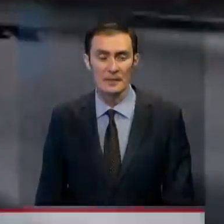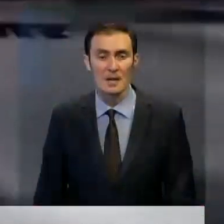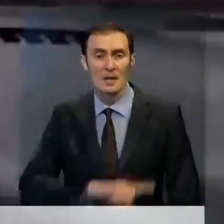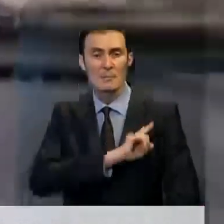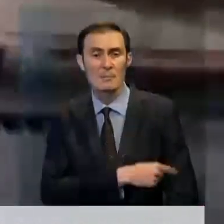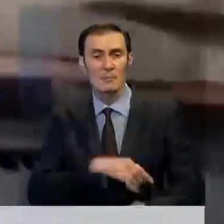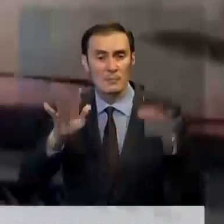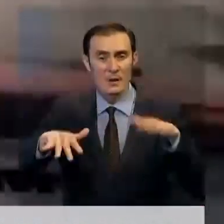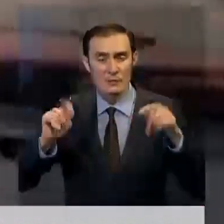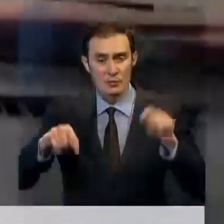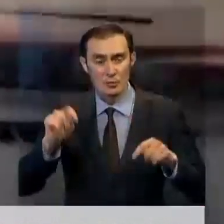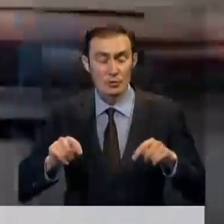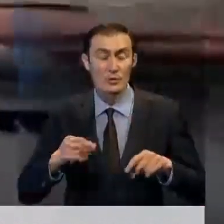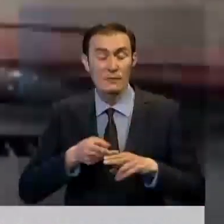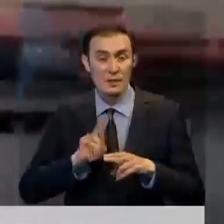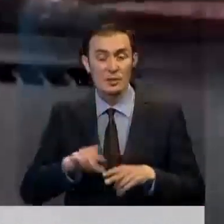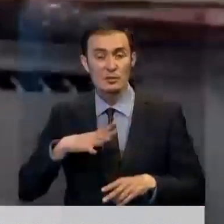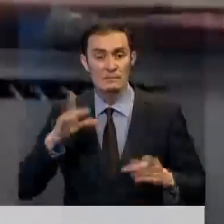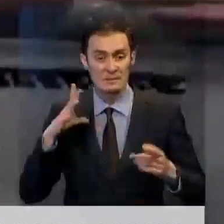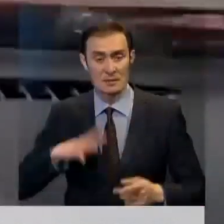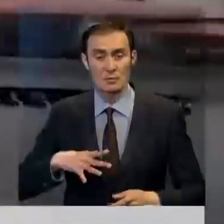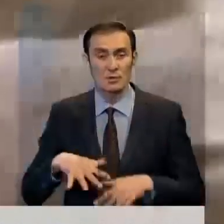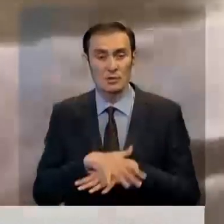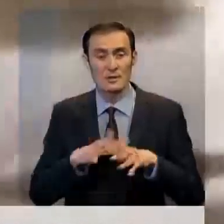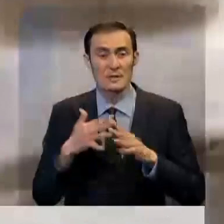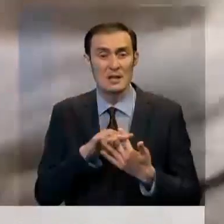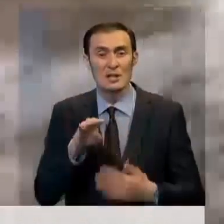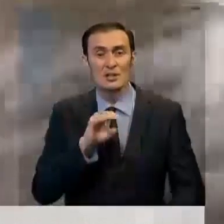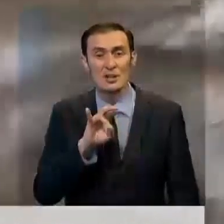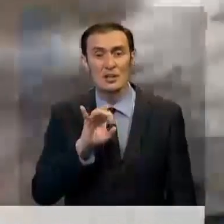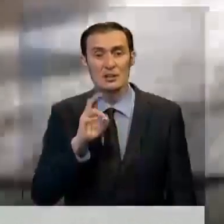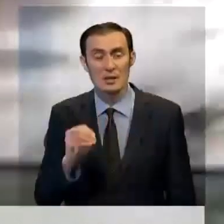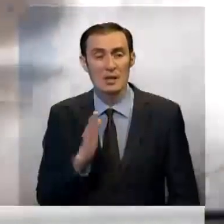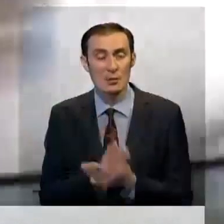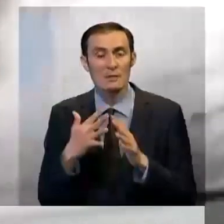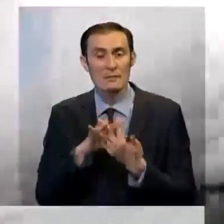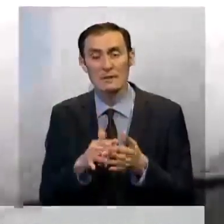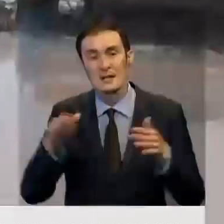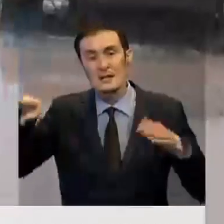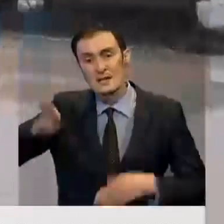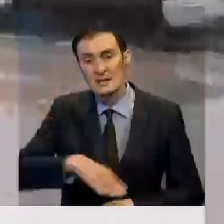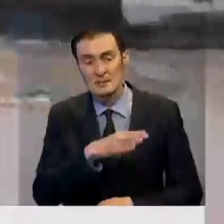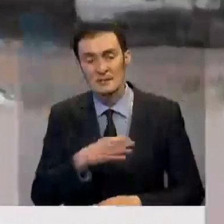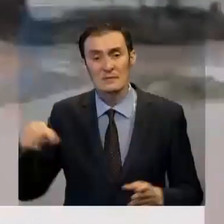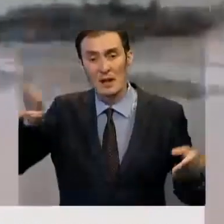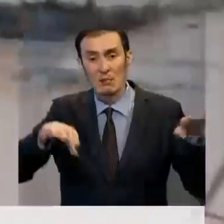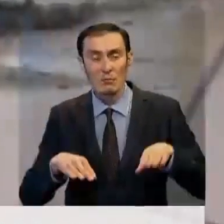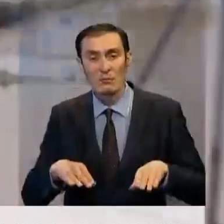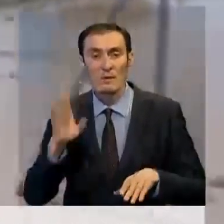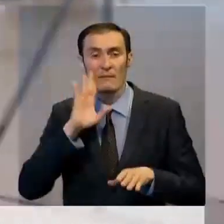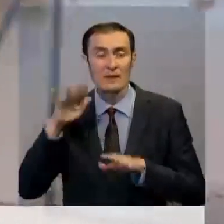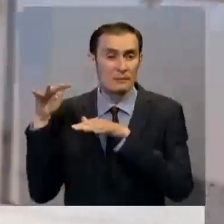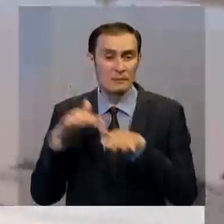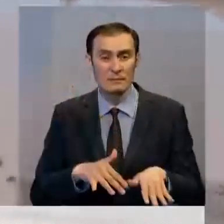Проливной дождь и по колено воды – это то, с чем столкнулись жители села Жынышке. Аул расположен в низменности. С холмов большая вода хлынула